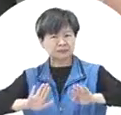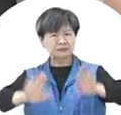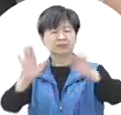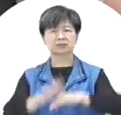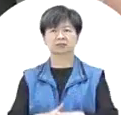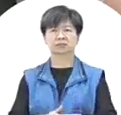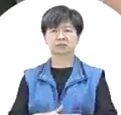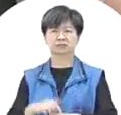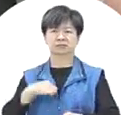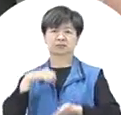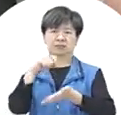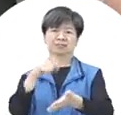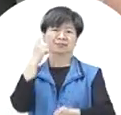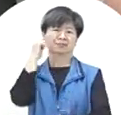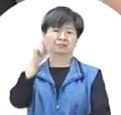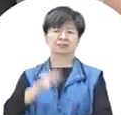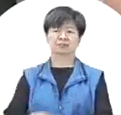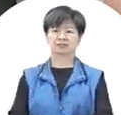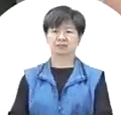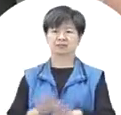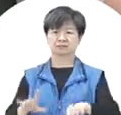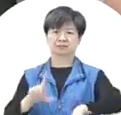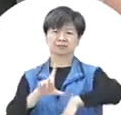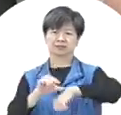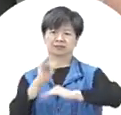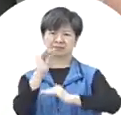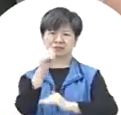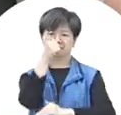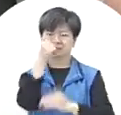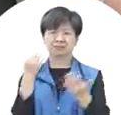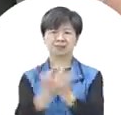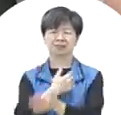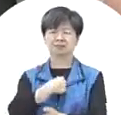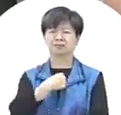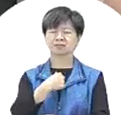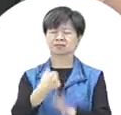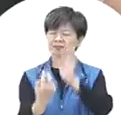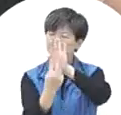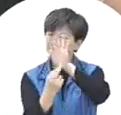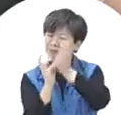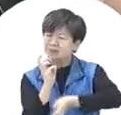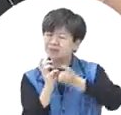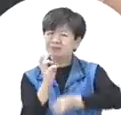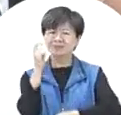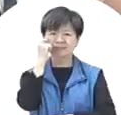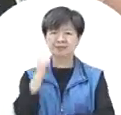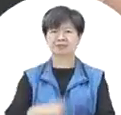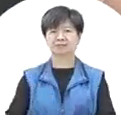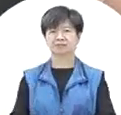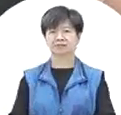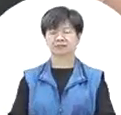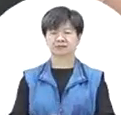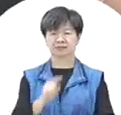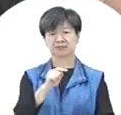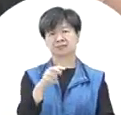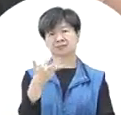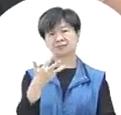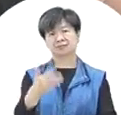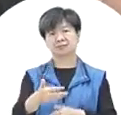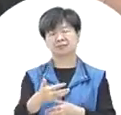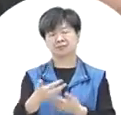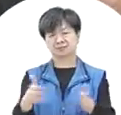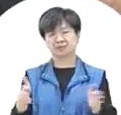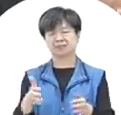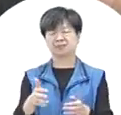出这方面的意见哈，因为今天时间非常有限，我没办法讲很多。 我们800多班特教班， 我们那个我们的